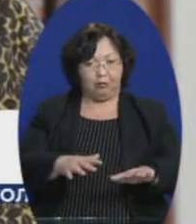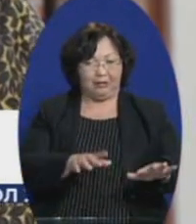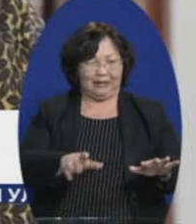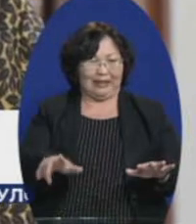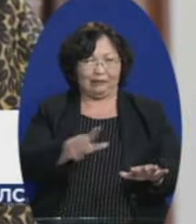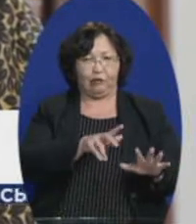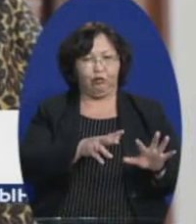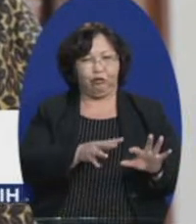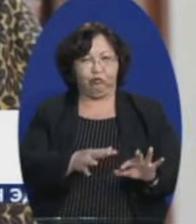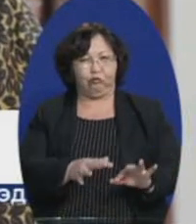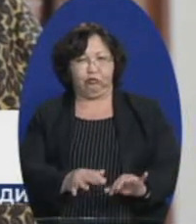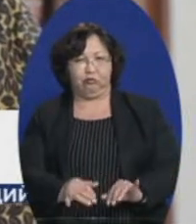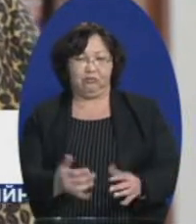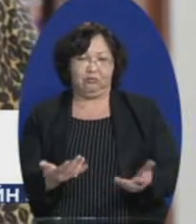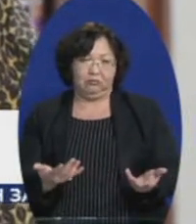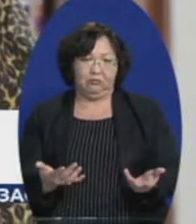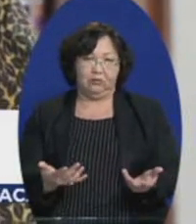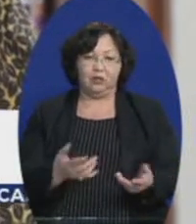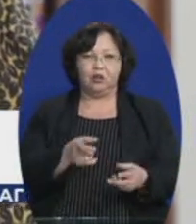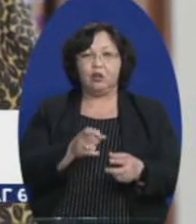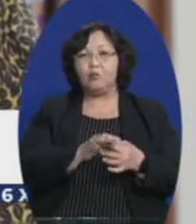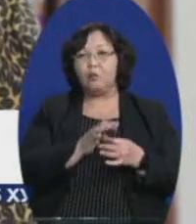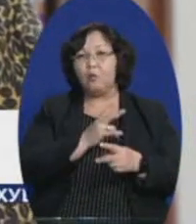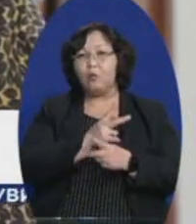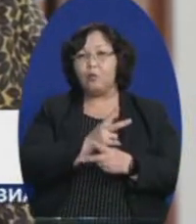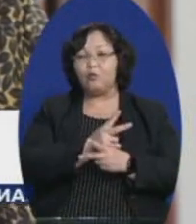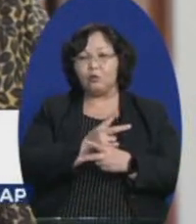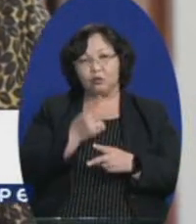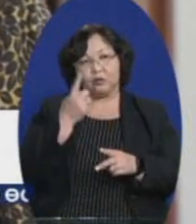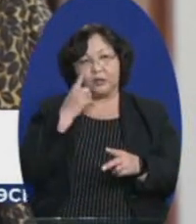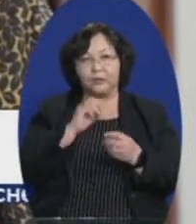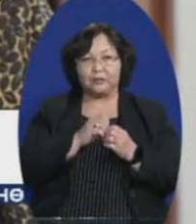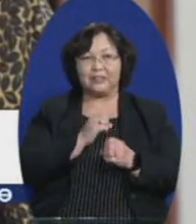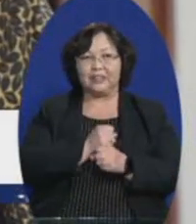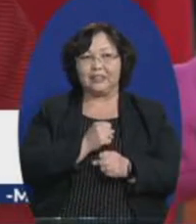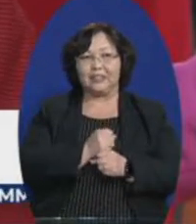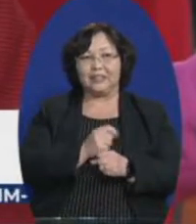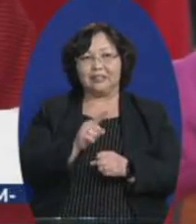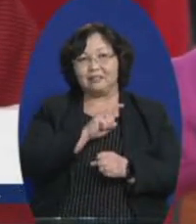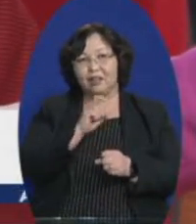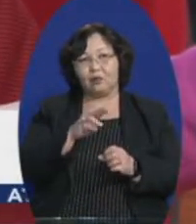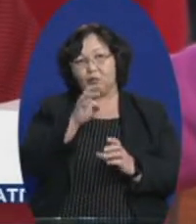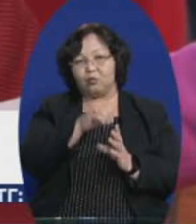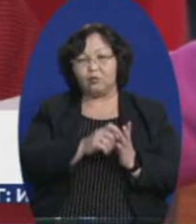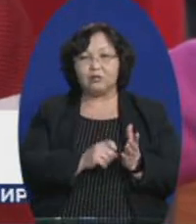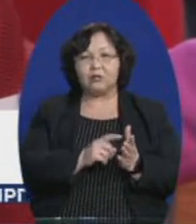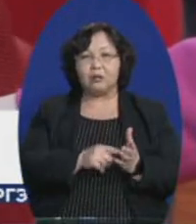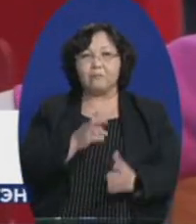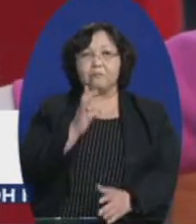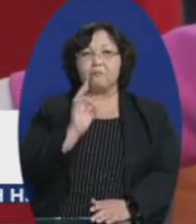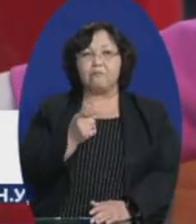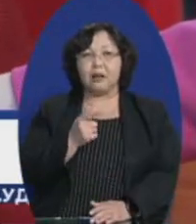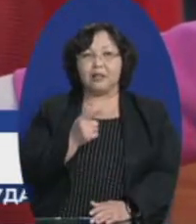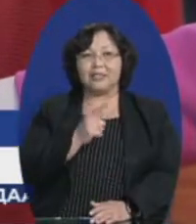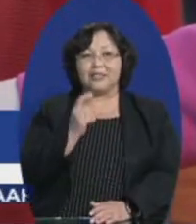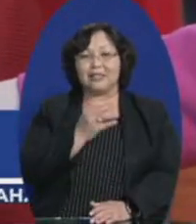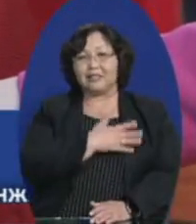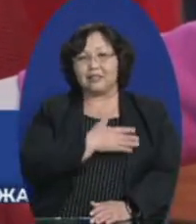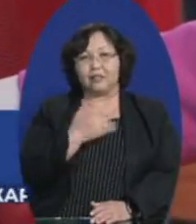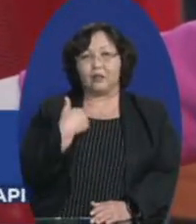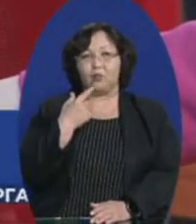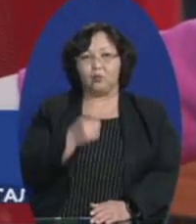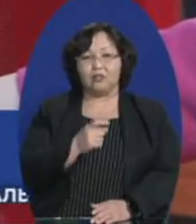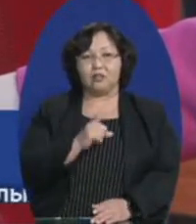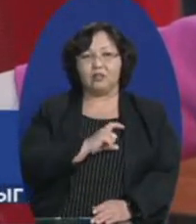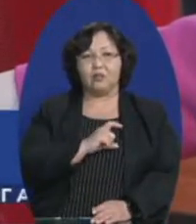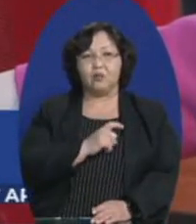бас хуулийн заалт оруулж арга хэмжээ авч өгөөч гэж бас санал тавилаа. Багийн сектор хүний эх үүргэн дээр